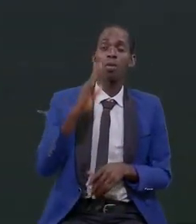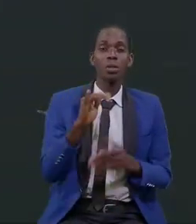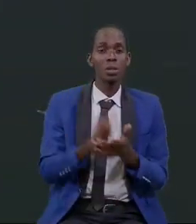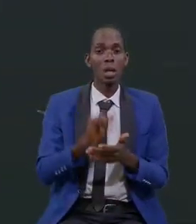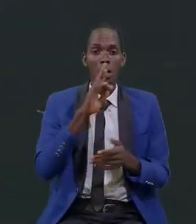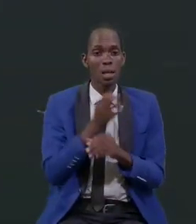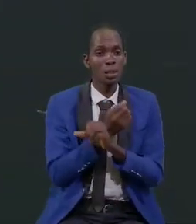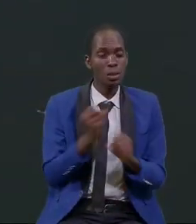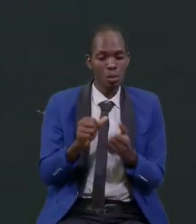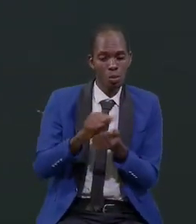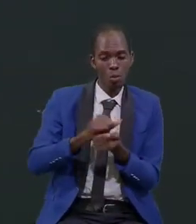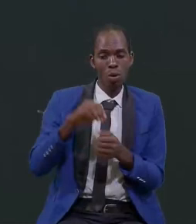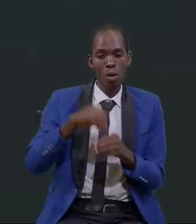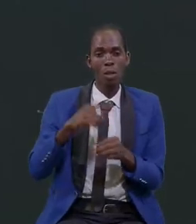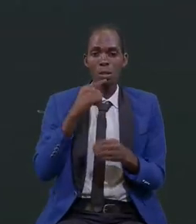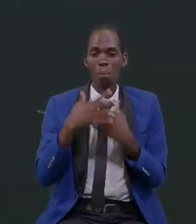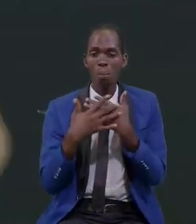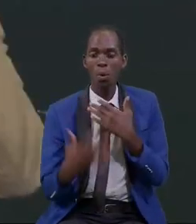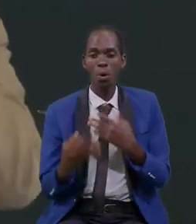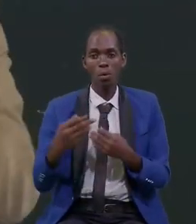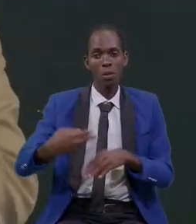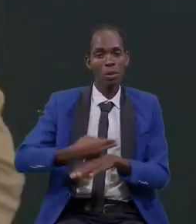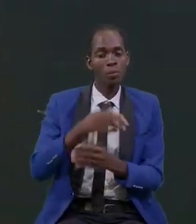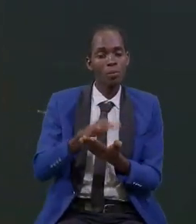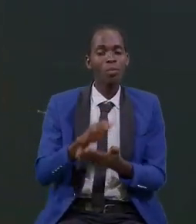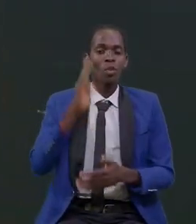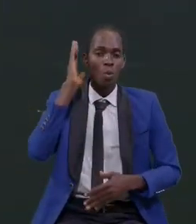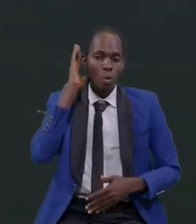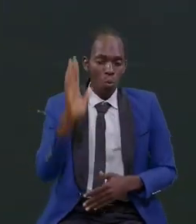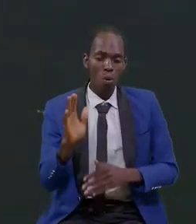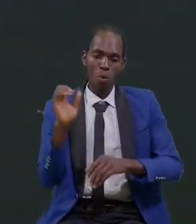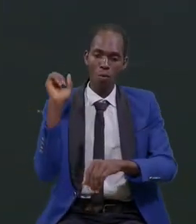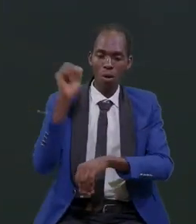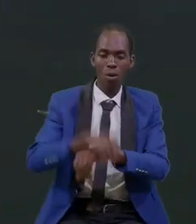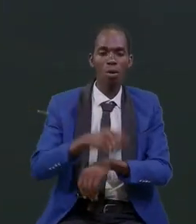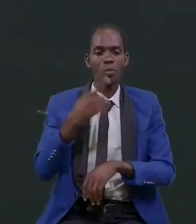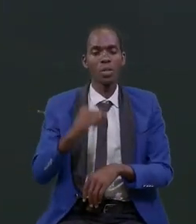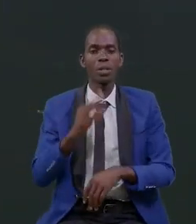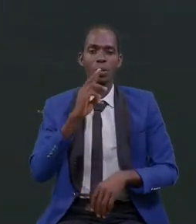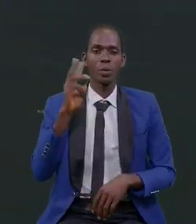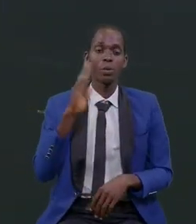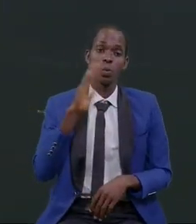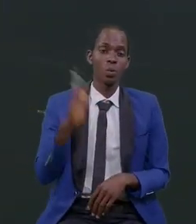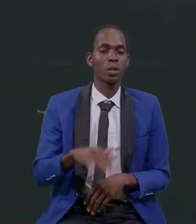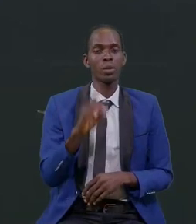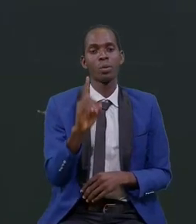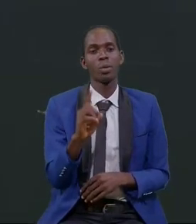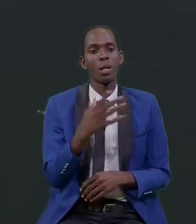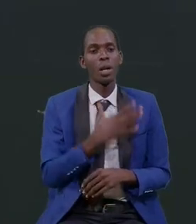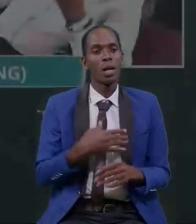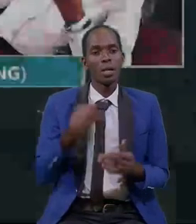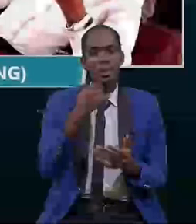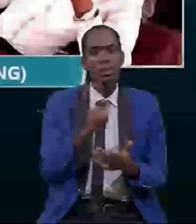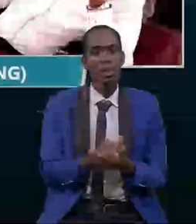ont été lavés dans le sang de l'agneau, ils ont vaincu le malin. Il dit, je